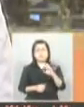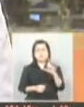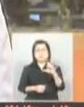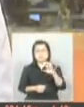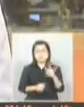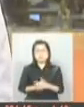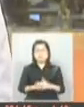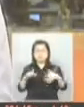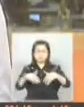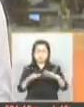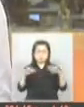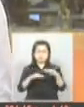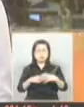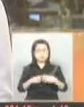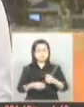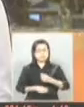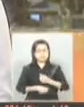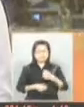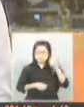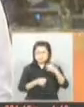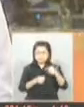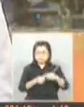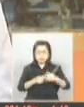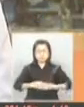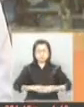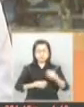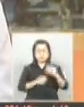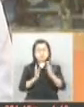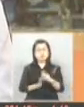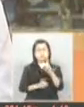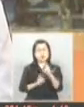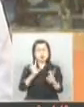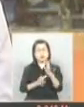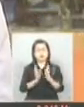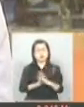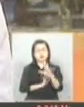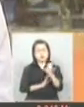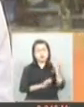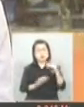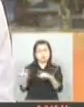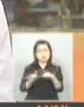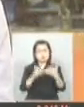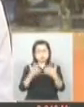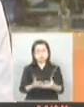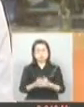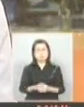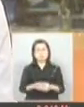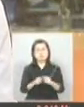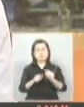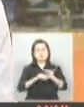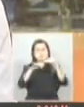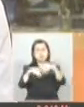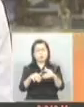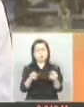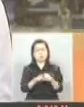กันจัดพิธีไว้อาลัยแก่เหยื่อผู้เสียชีวิตกว่า500คนในเหตุแผ่นดินไหวครั้งรุนแรงซึ่งตามมาด้วยการเกิดสึนามิพัด